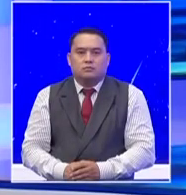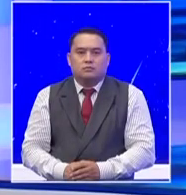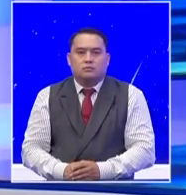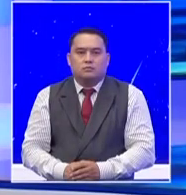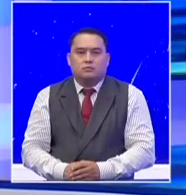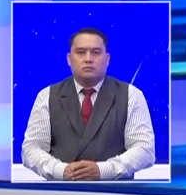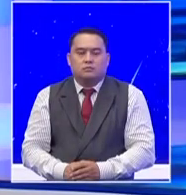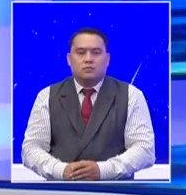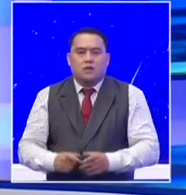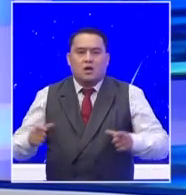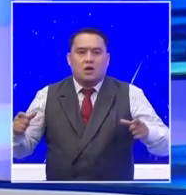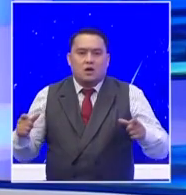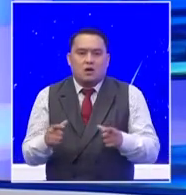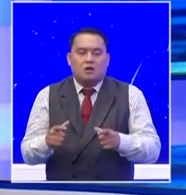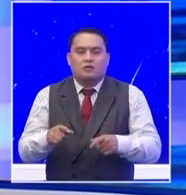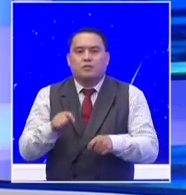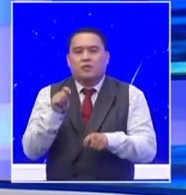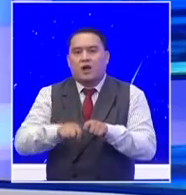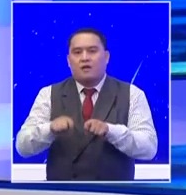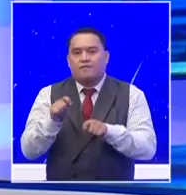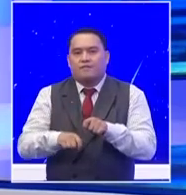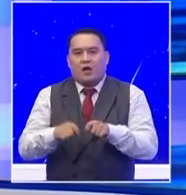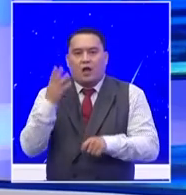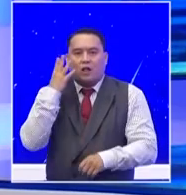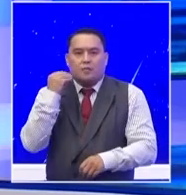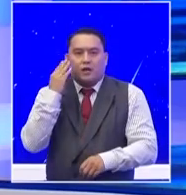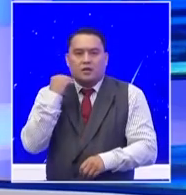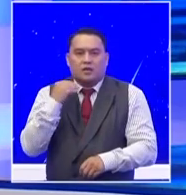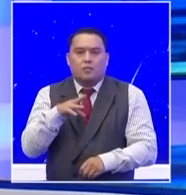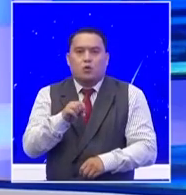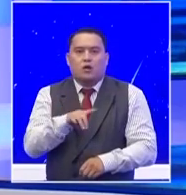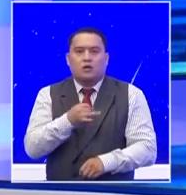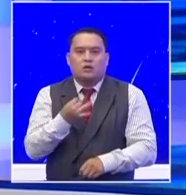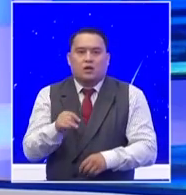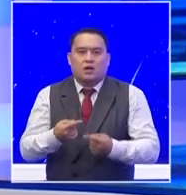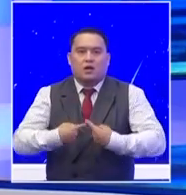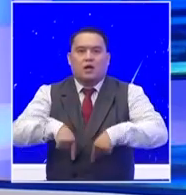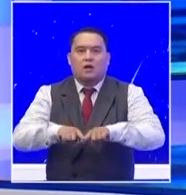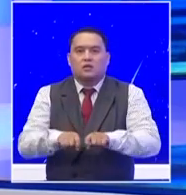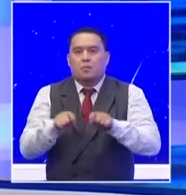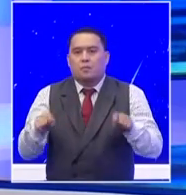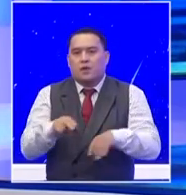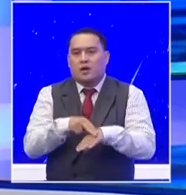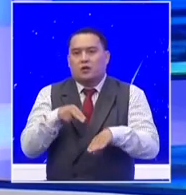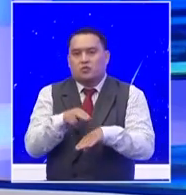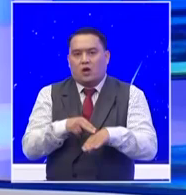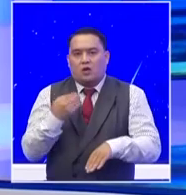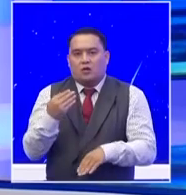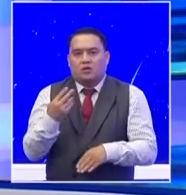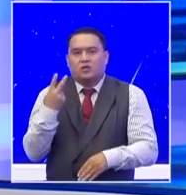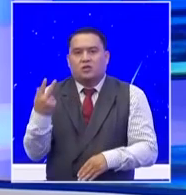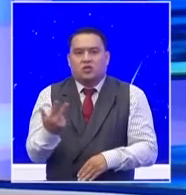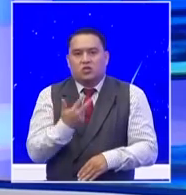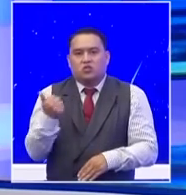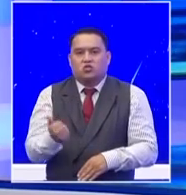Продолжаем выпуск. Локальные рейды на автодороге станции Алматы-Чемулган-Боралдай организовали полицейские Карасайского района. Итог: